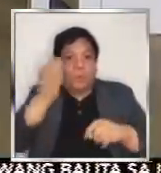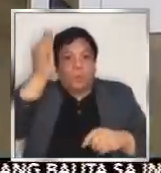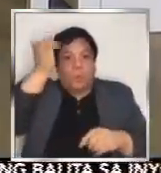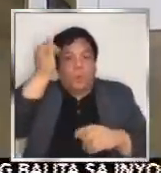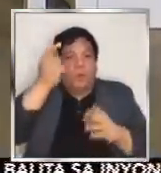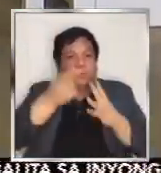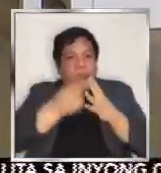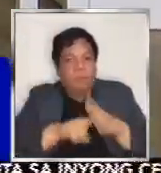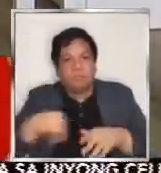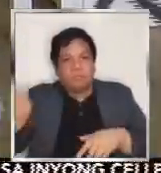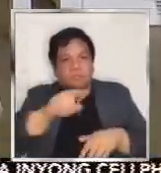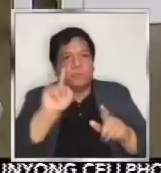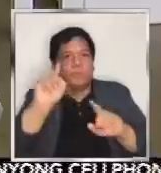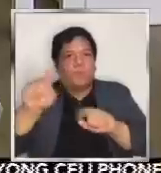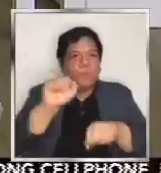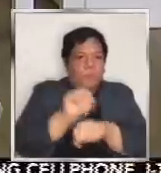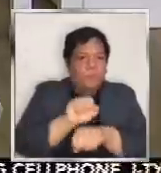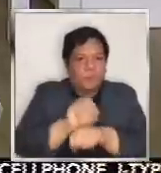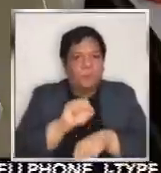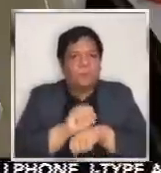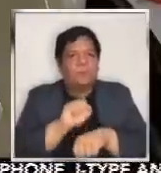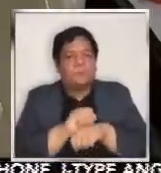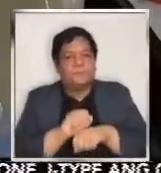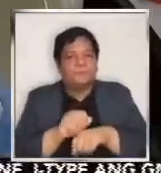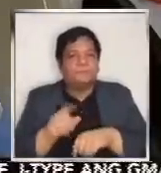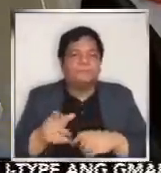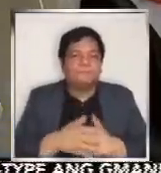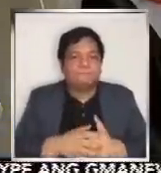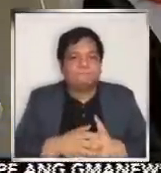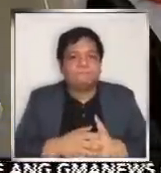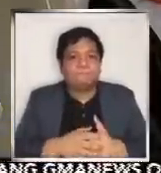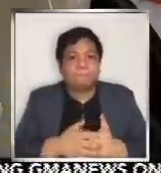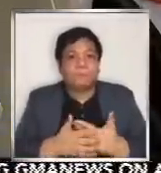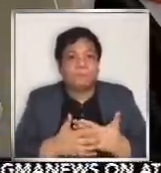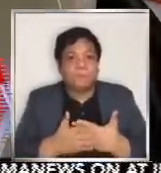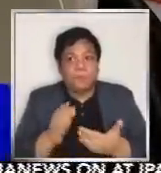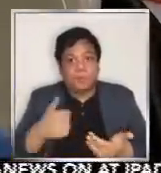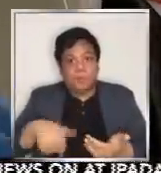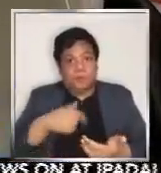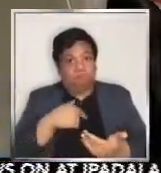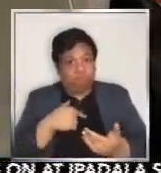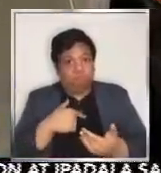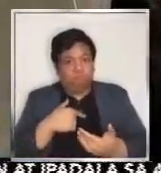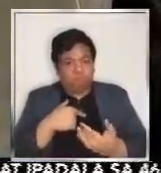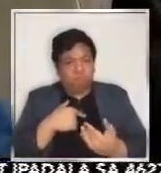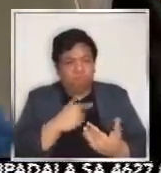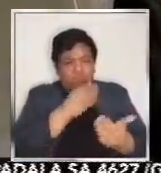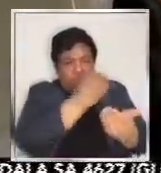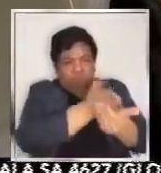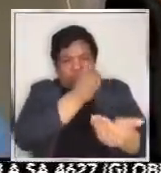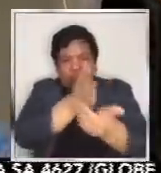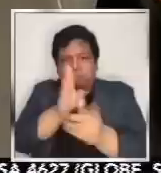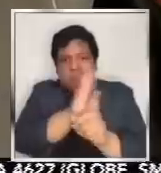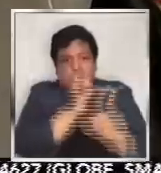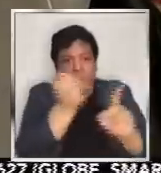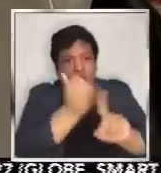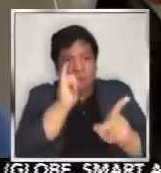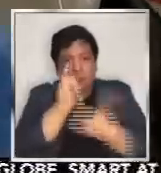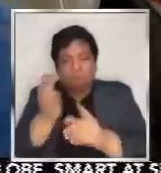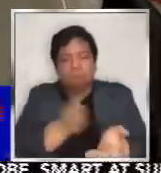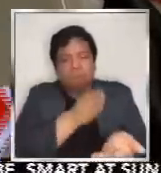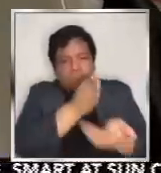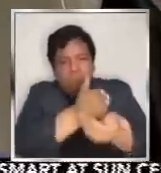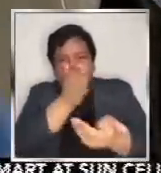sa kani-kanilang trabaho. Pupuntahan namin ang bawat barangay to cater doon sa mga gusto